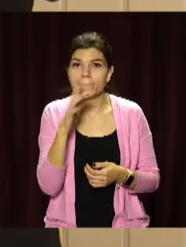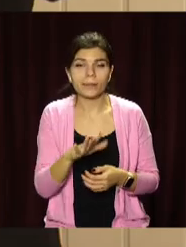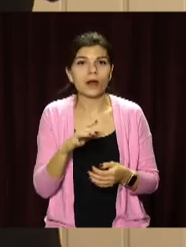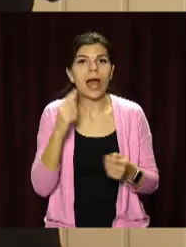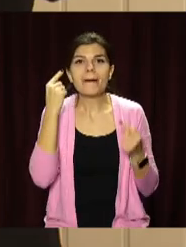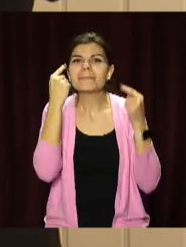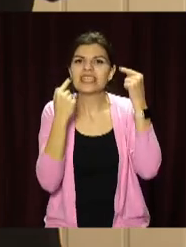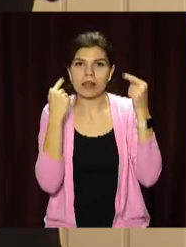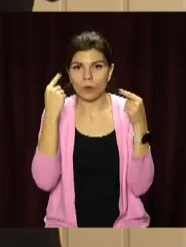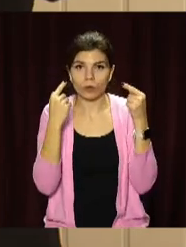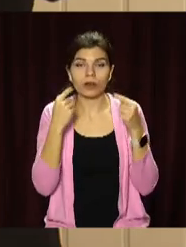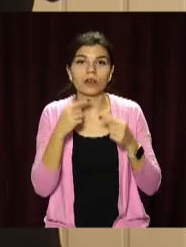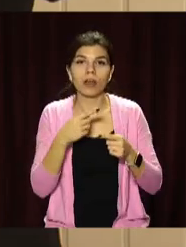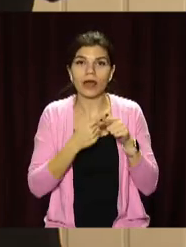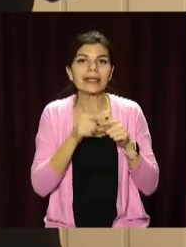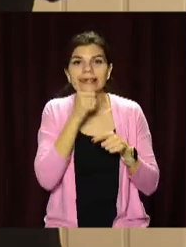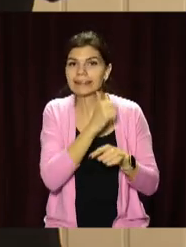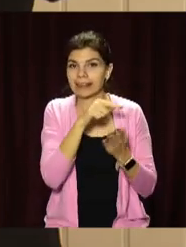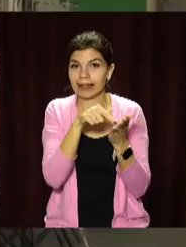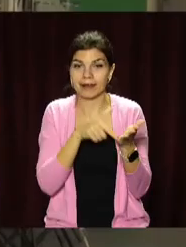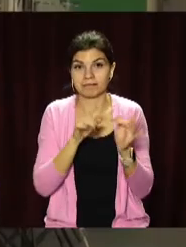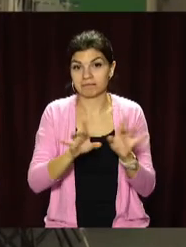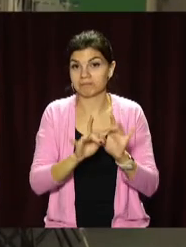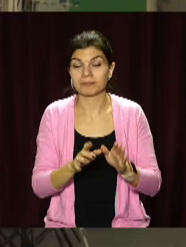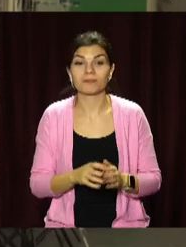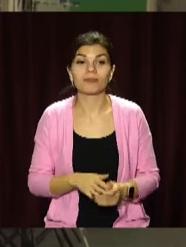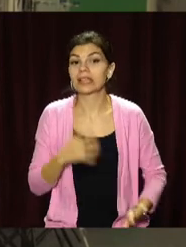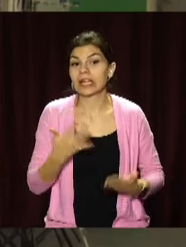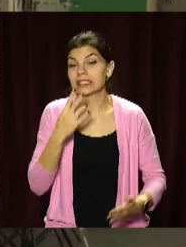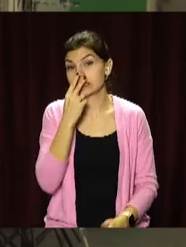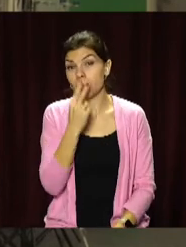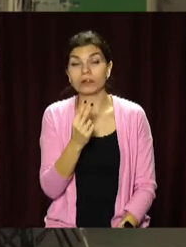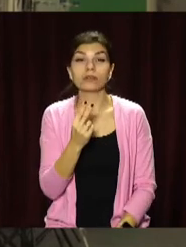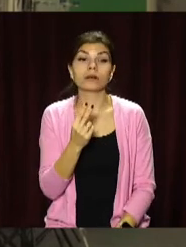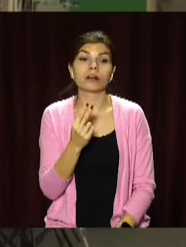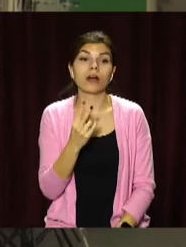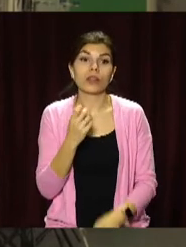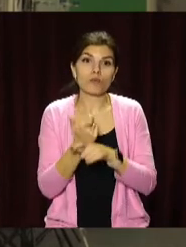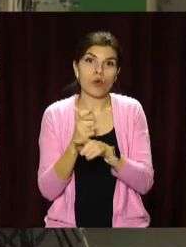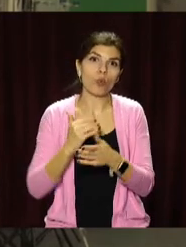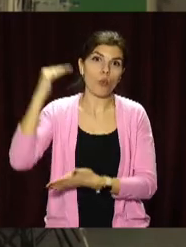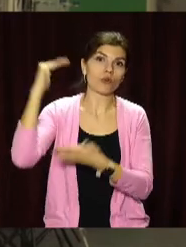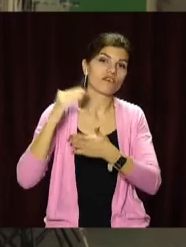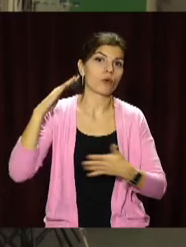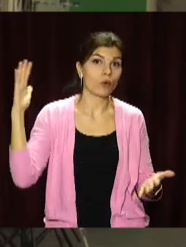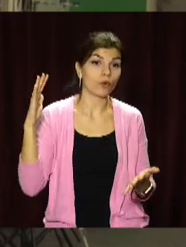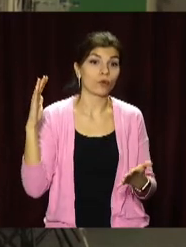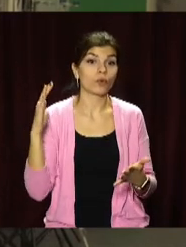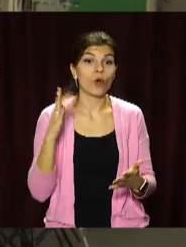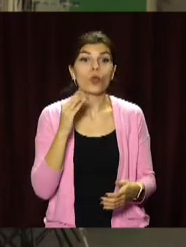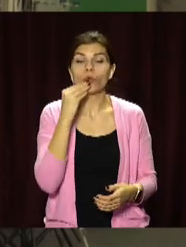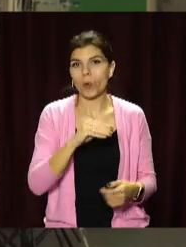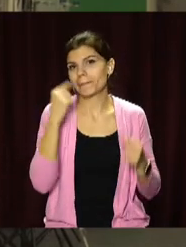стоїть психологія. Діляться секретами спортсмени. Якщо розглядати на більш високому рівні, то